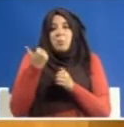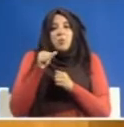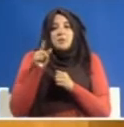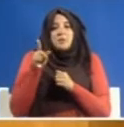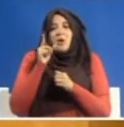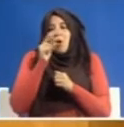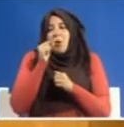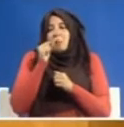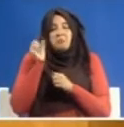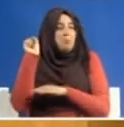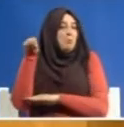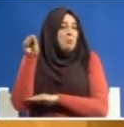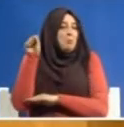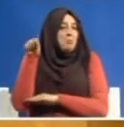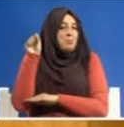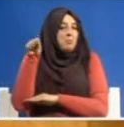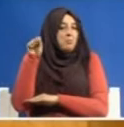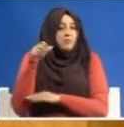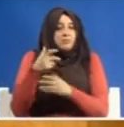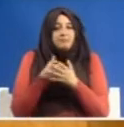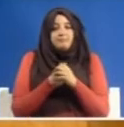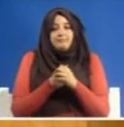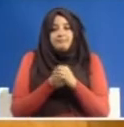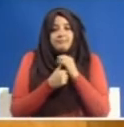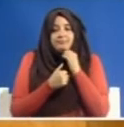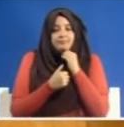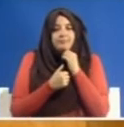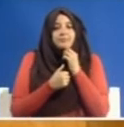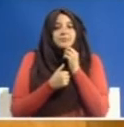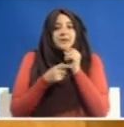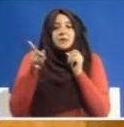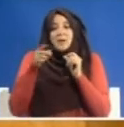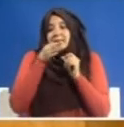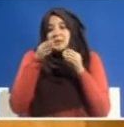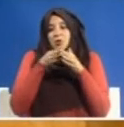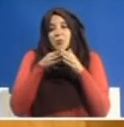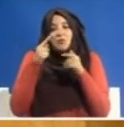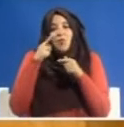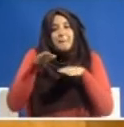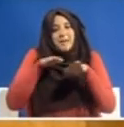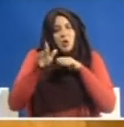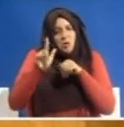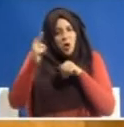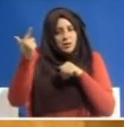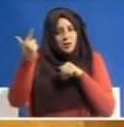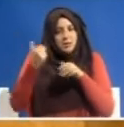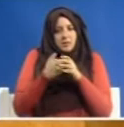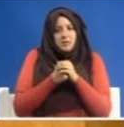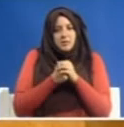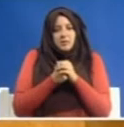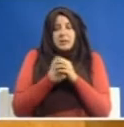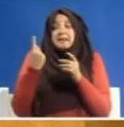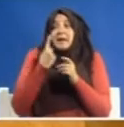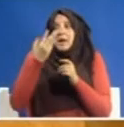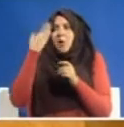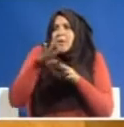لا يعطي اعتبار لولده يعني أنه هو يصلح، فأنت شوفي طريق آخر من أقاربه، من الناس اللي يحشم منهم